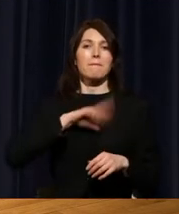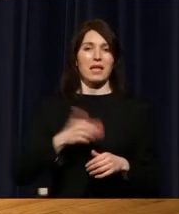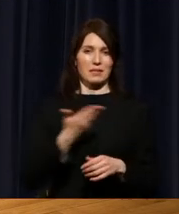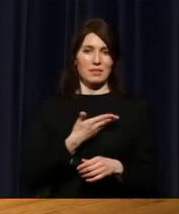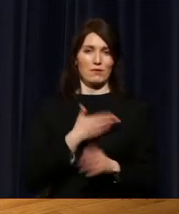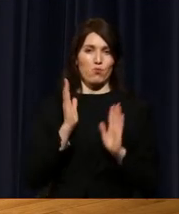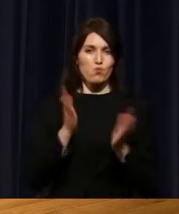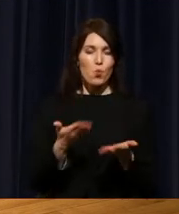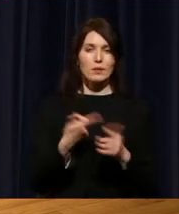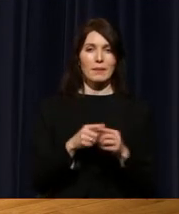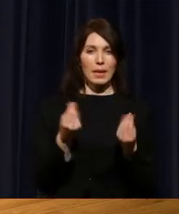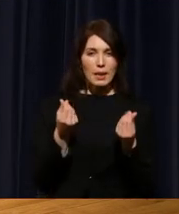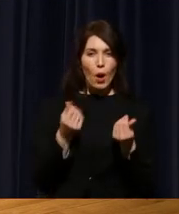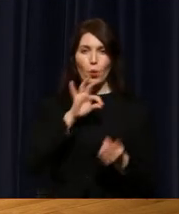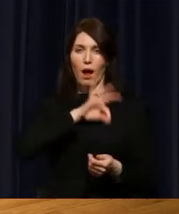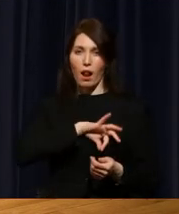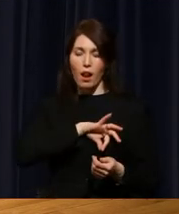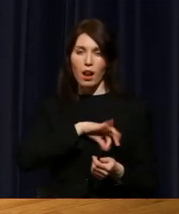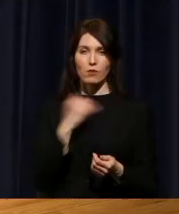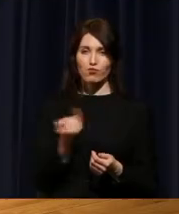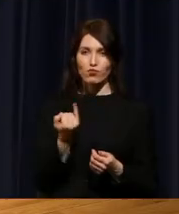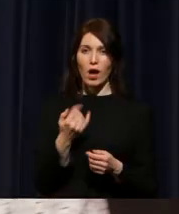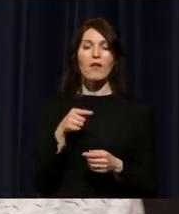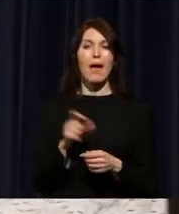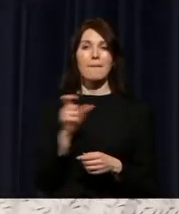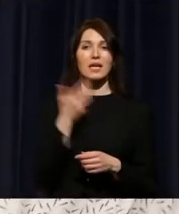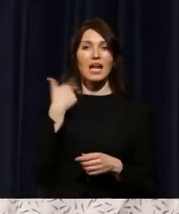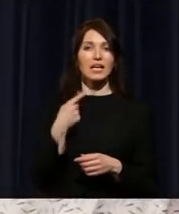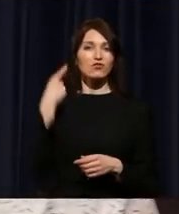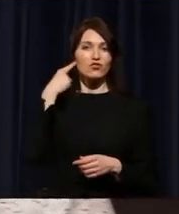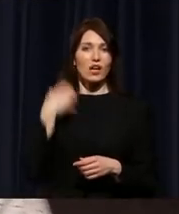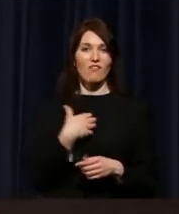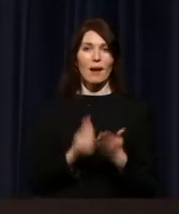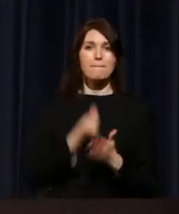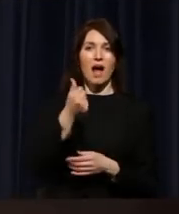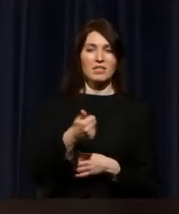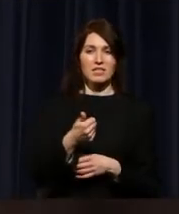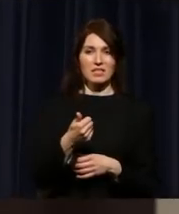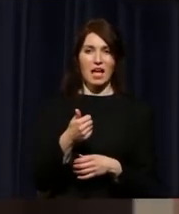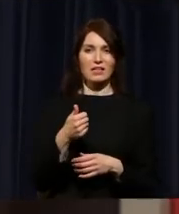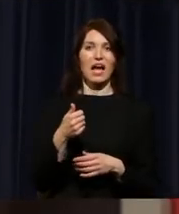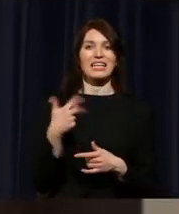dzīvošu, jo nauda, alga... Tajā brīdī, kad izdzird, ka jāmaksā cik tu 30 tūkstoši ietaupīt, tas ir labi,